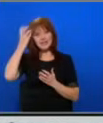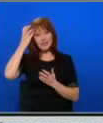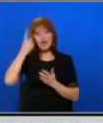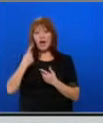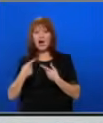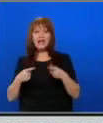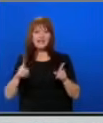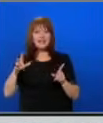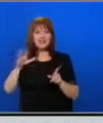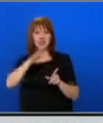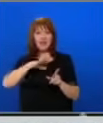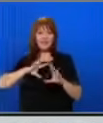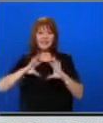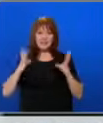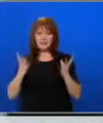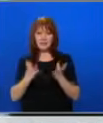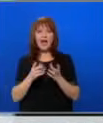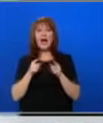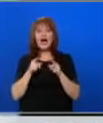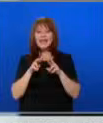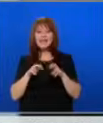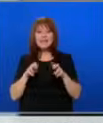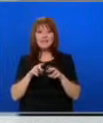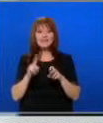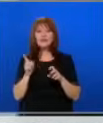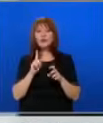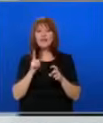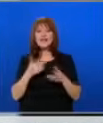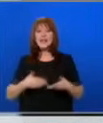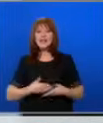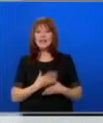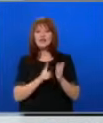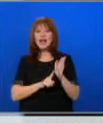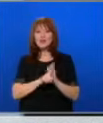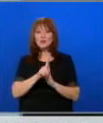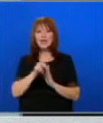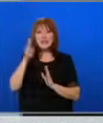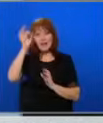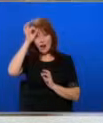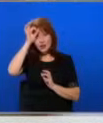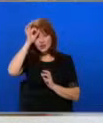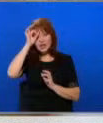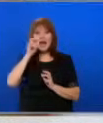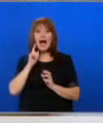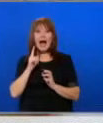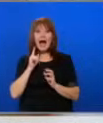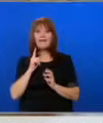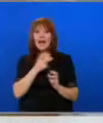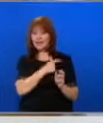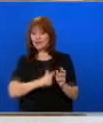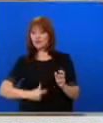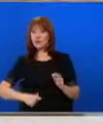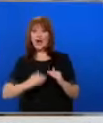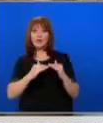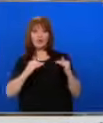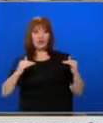света. Изследването се интересува не от резултата на отделния ученик, а от общото представяне на национално ниво. Дали подготовката на децата